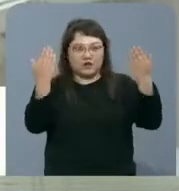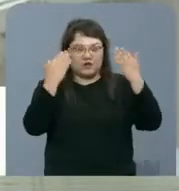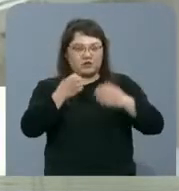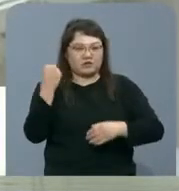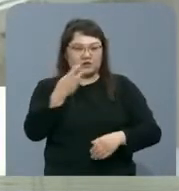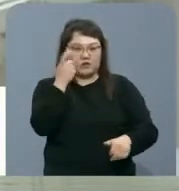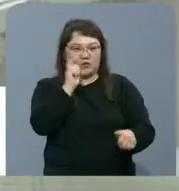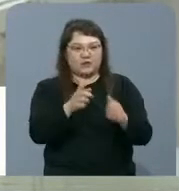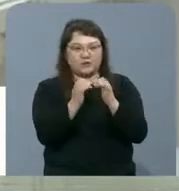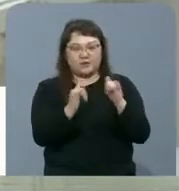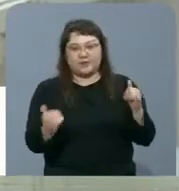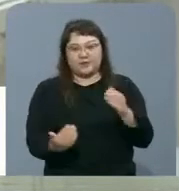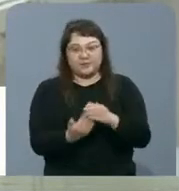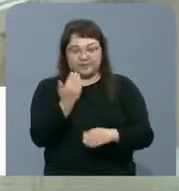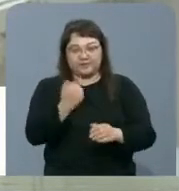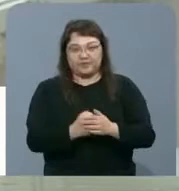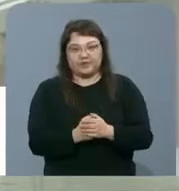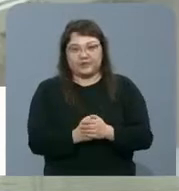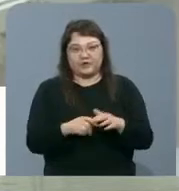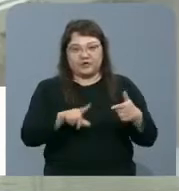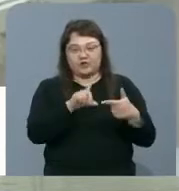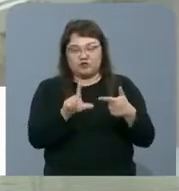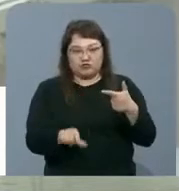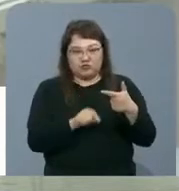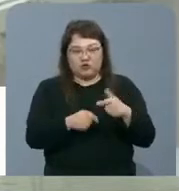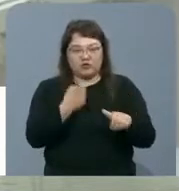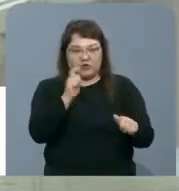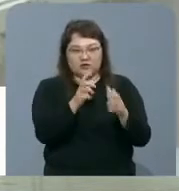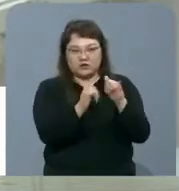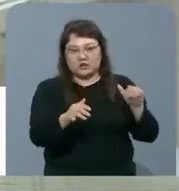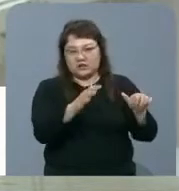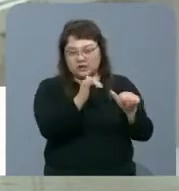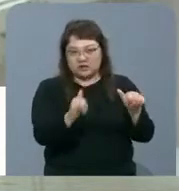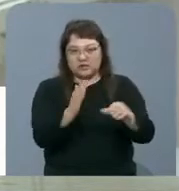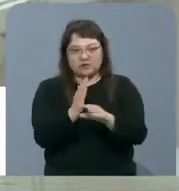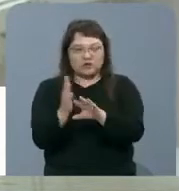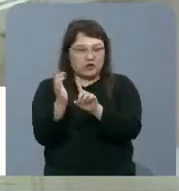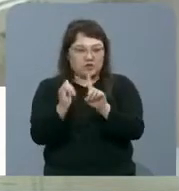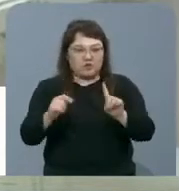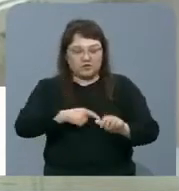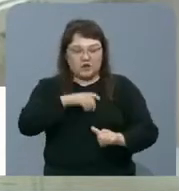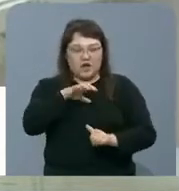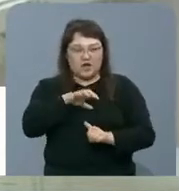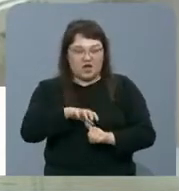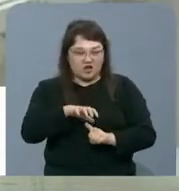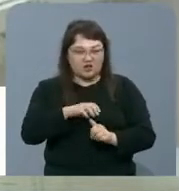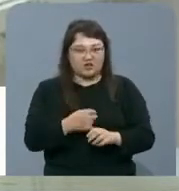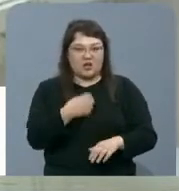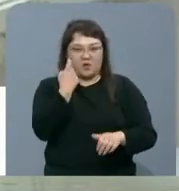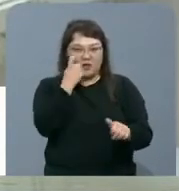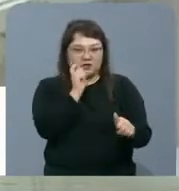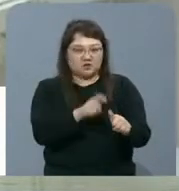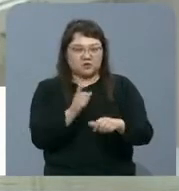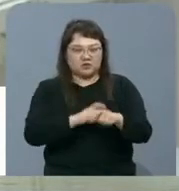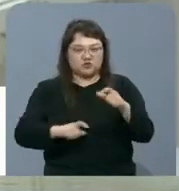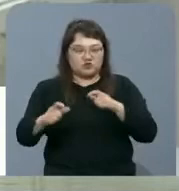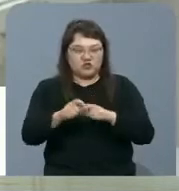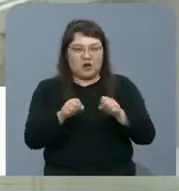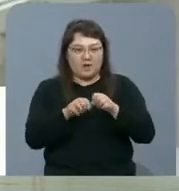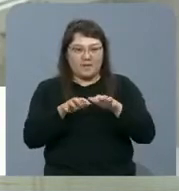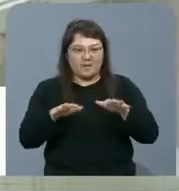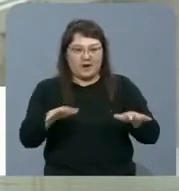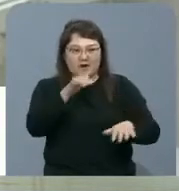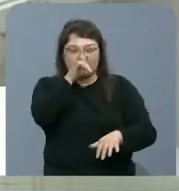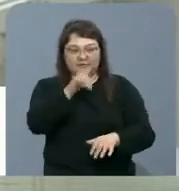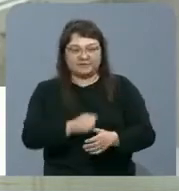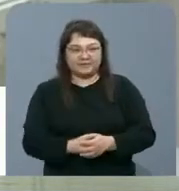또다시 확진자가 나오는가 하면 이달 확진자 5명 중 1명은 자가격리 중에 확진되면서 추가 확산 우려도 나오고